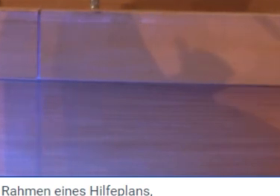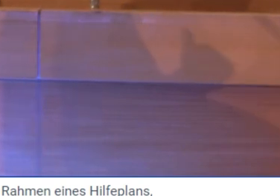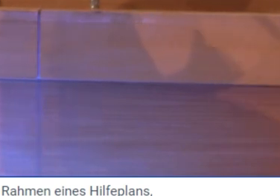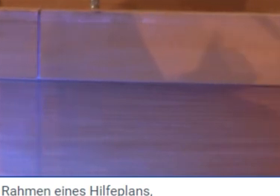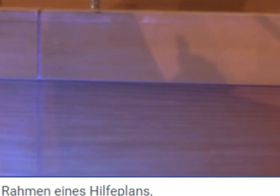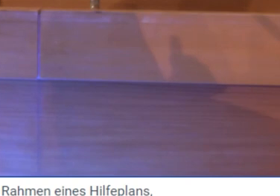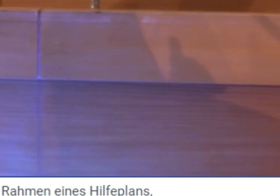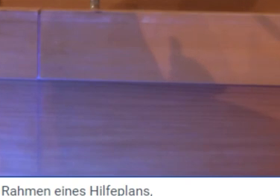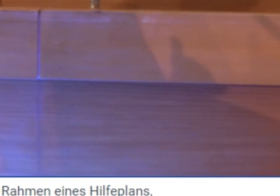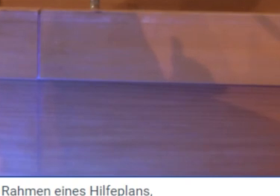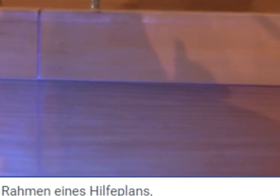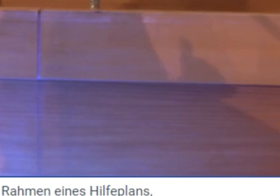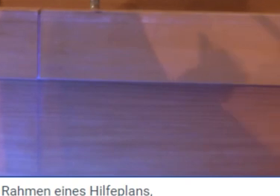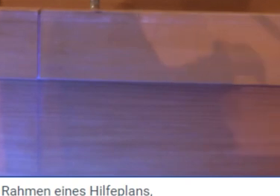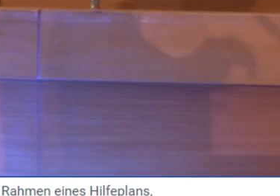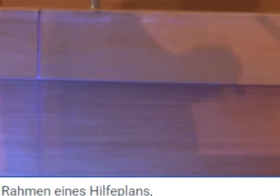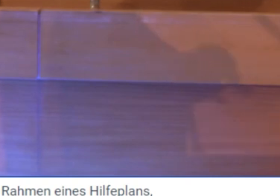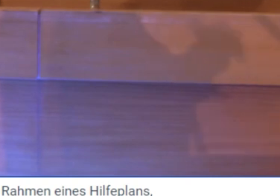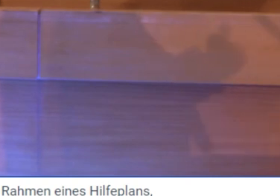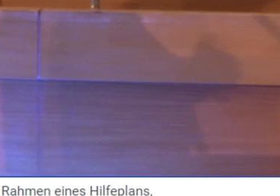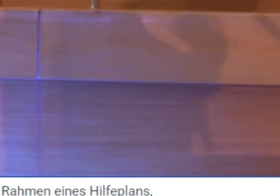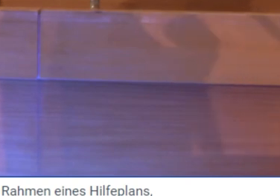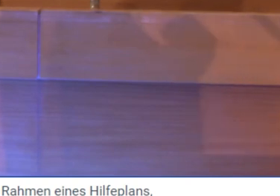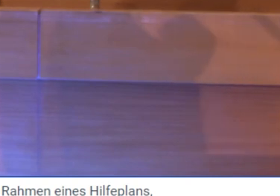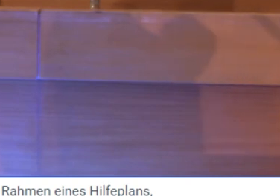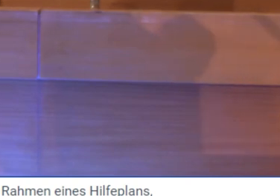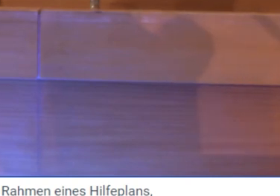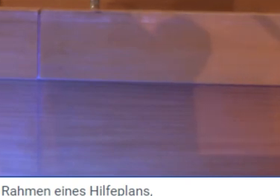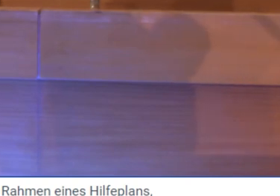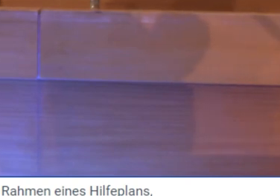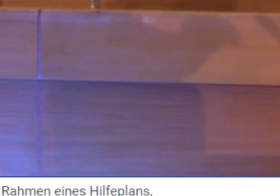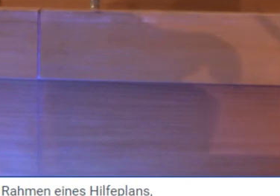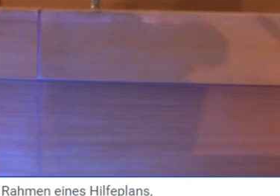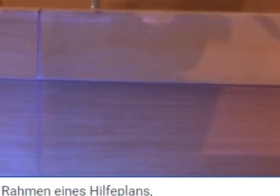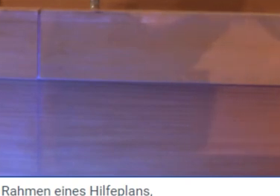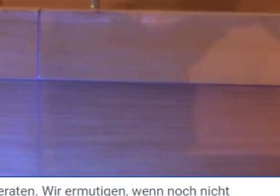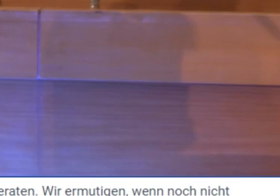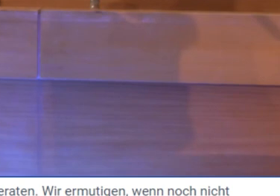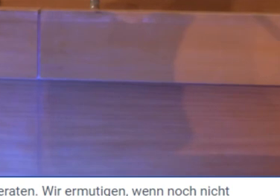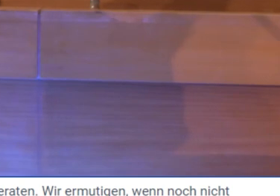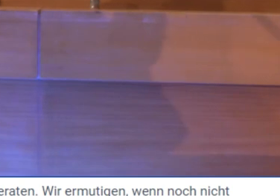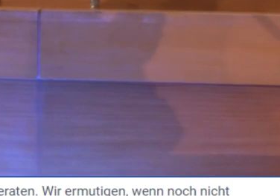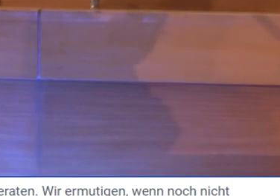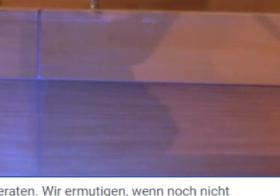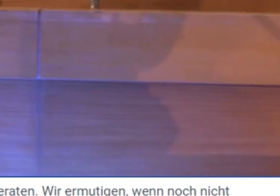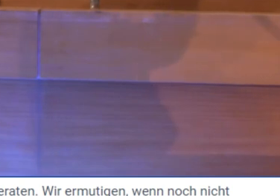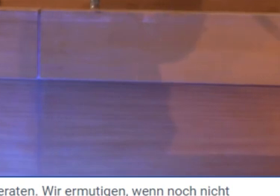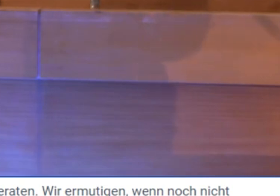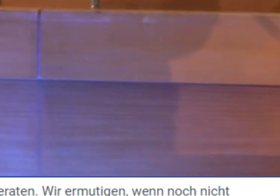Familienhilfe nach SGB 8 und beides ergänzen sich und hier kommt eigentlich